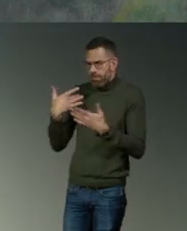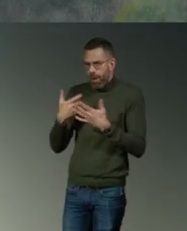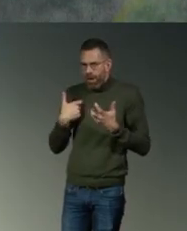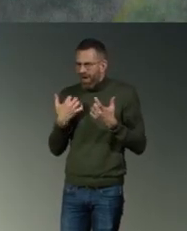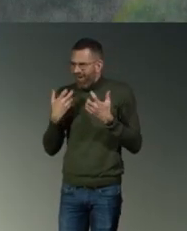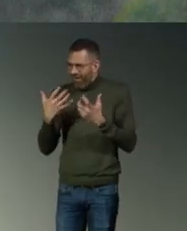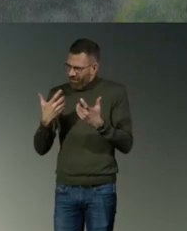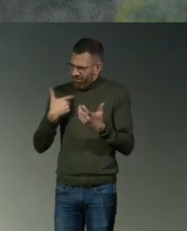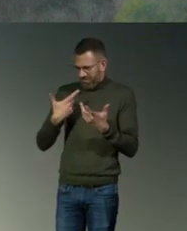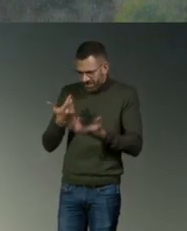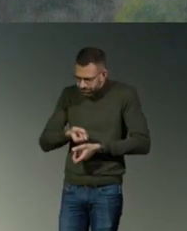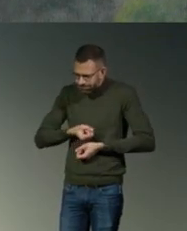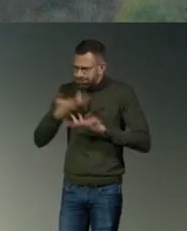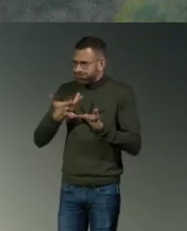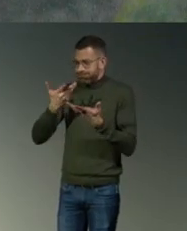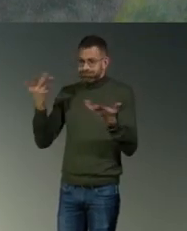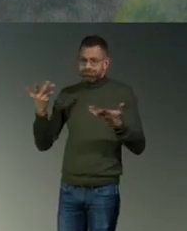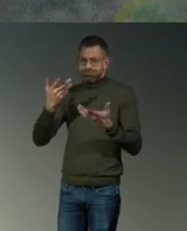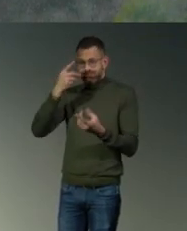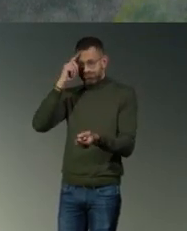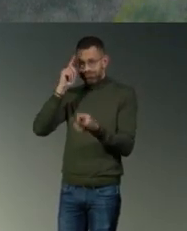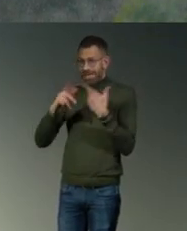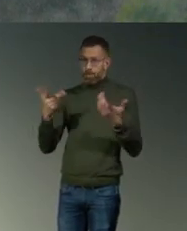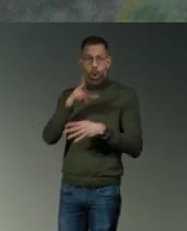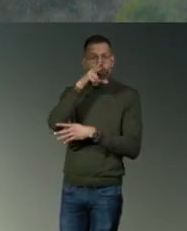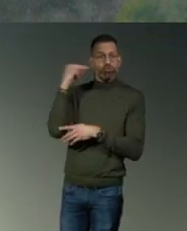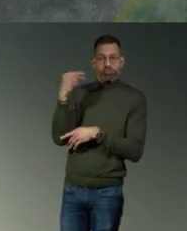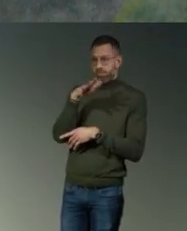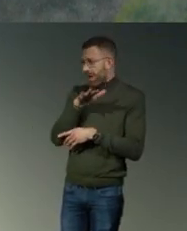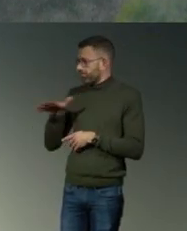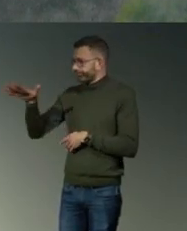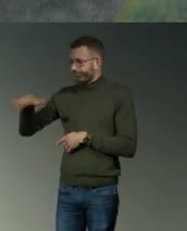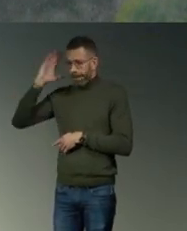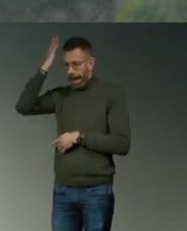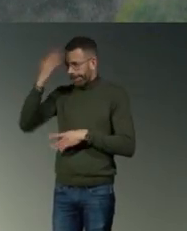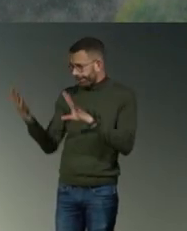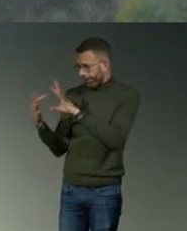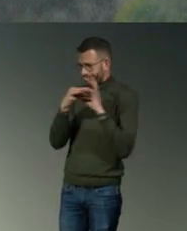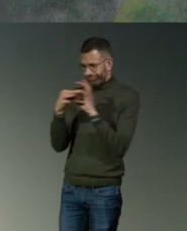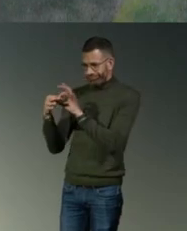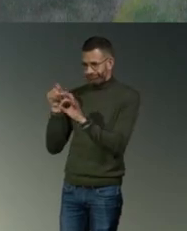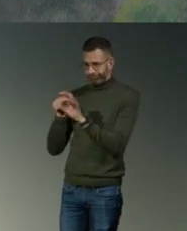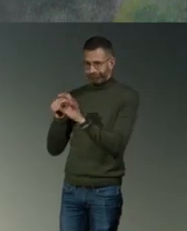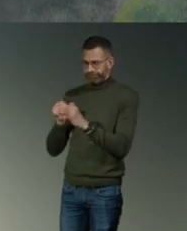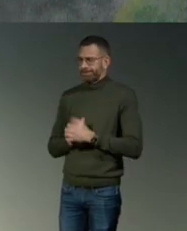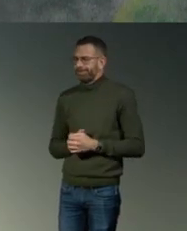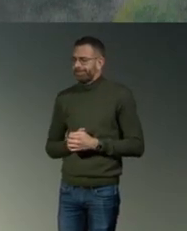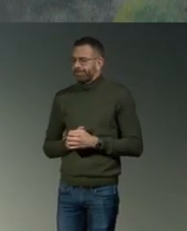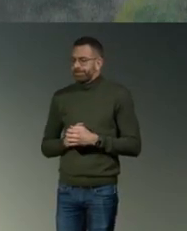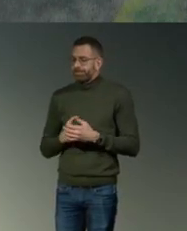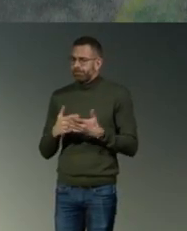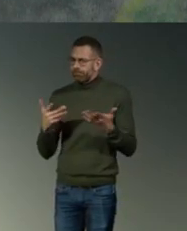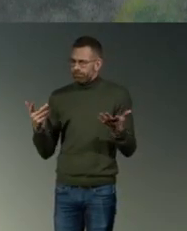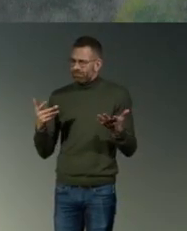parler du rapport de la plupart des êtres humains aux animaux. et que j'étais